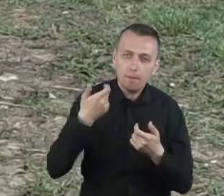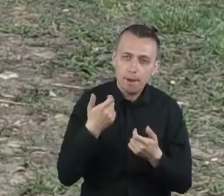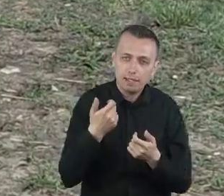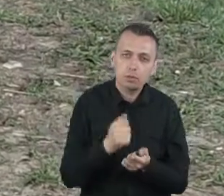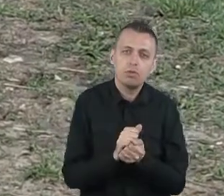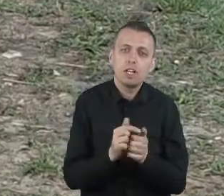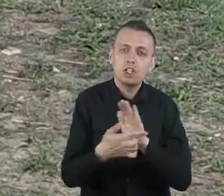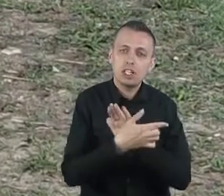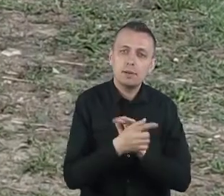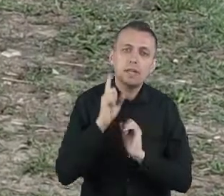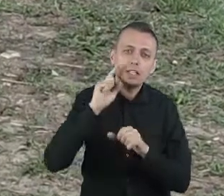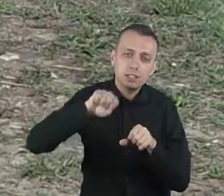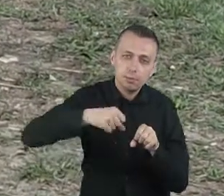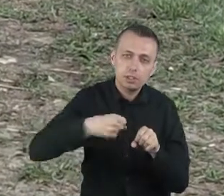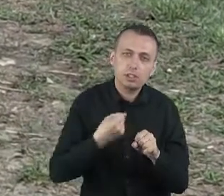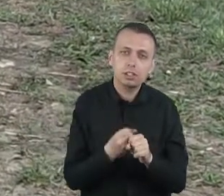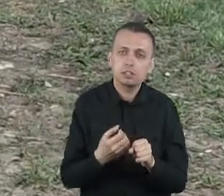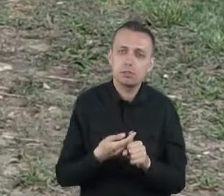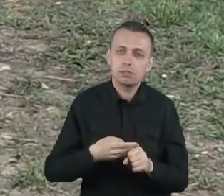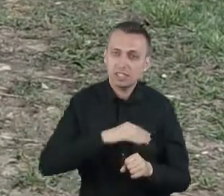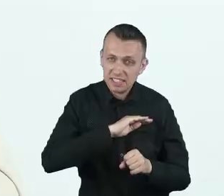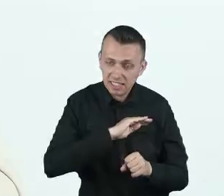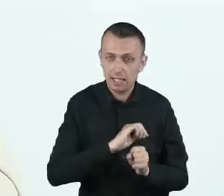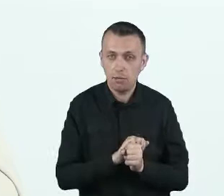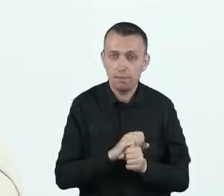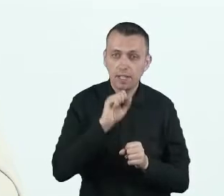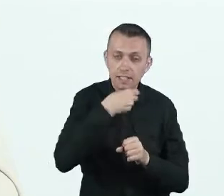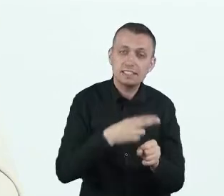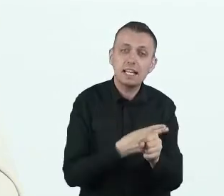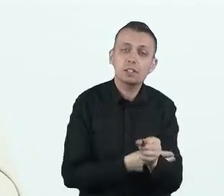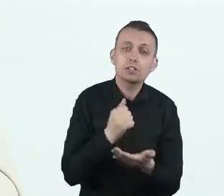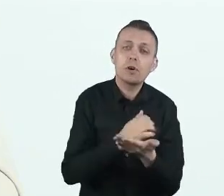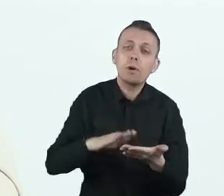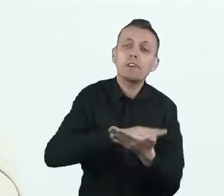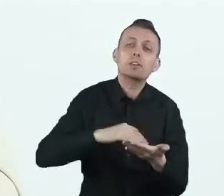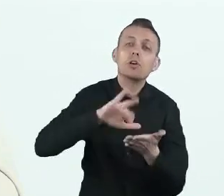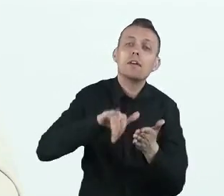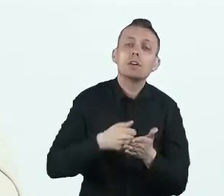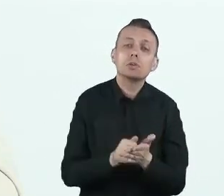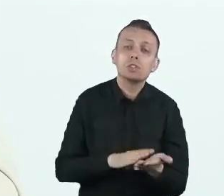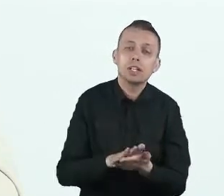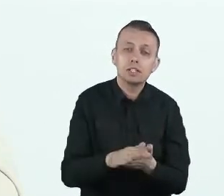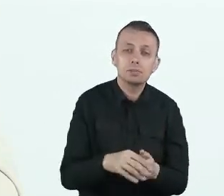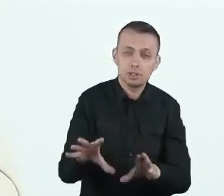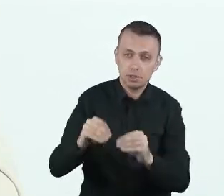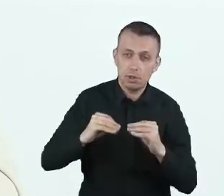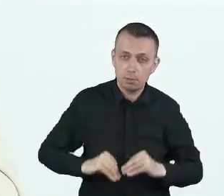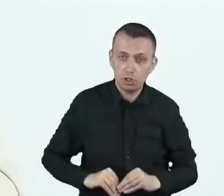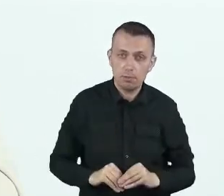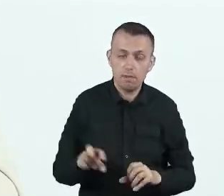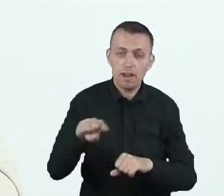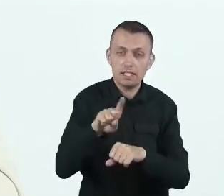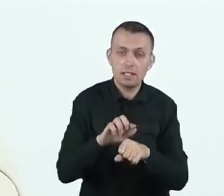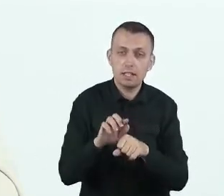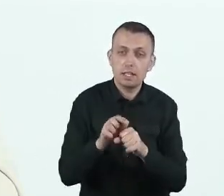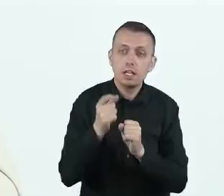rannych. Dla Wiadomości Dnia, Anna Królak. Starostwo powiatowe w Kutnie rozpoczęło przyjmowanie zgłoszeń do trzeciej edycji